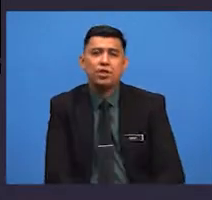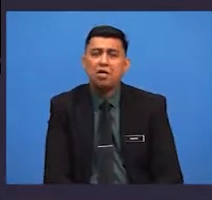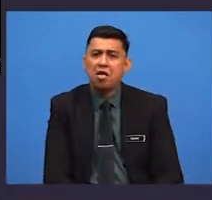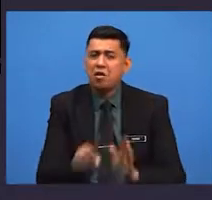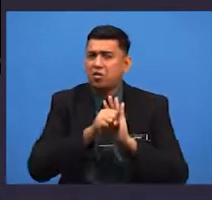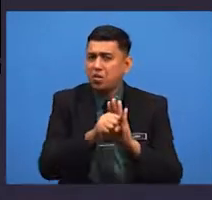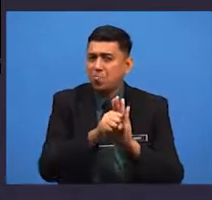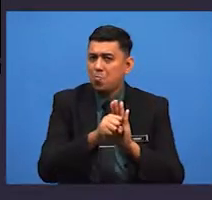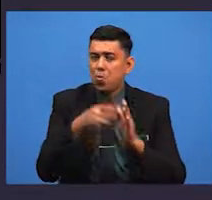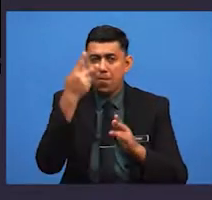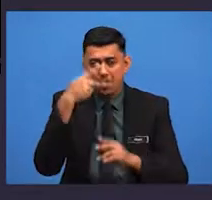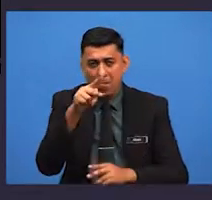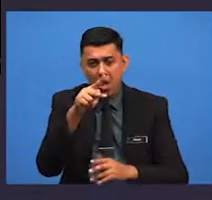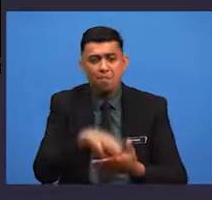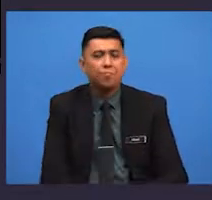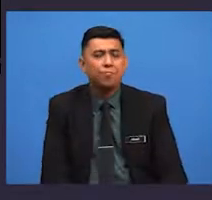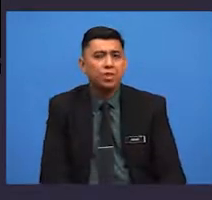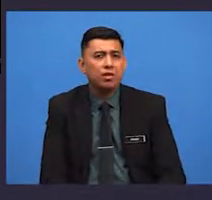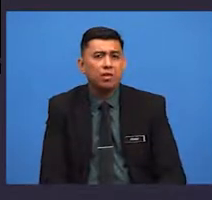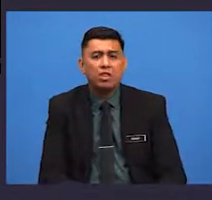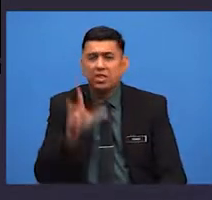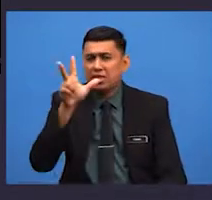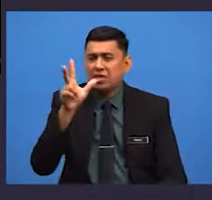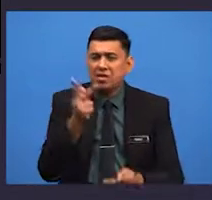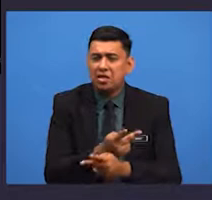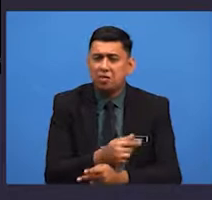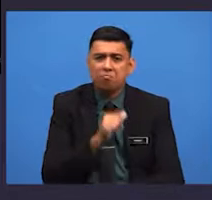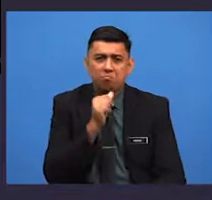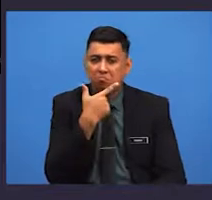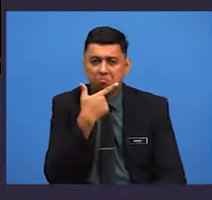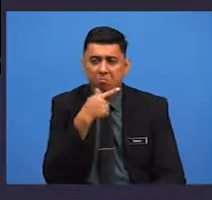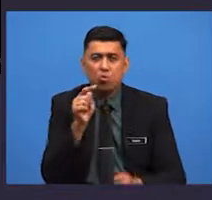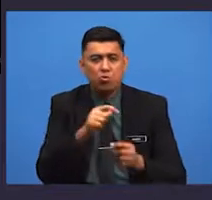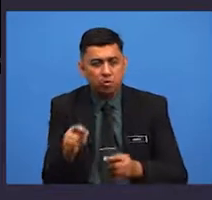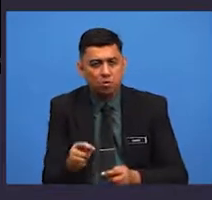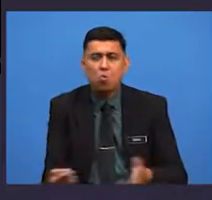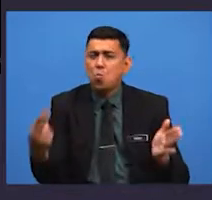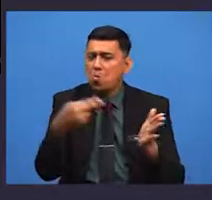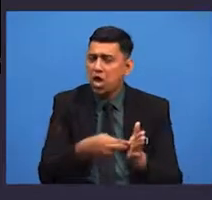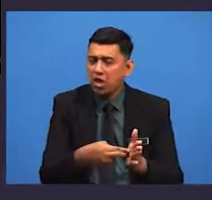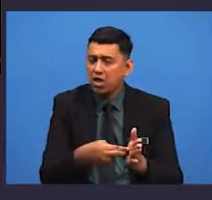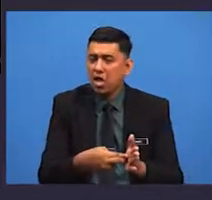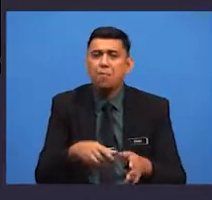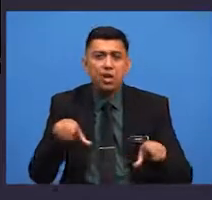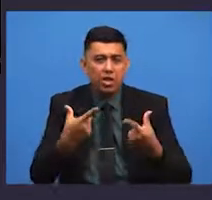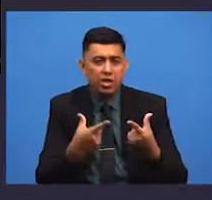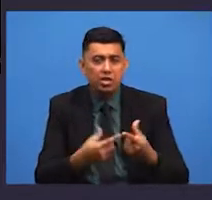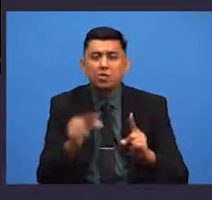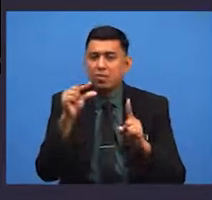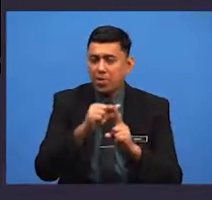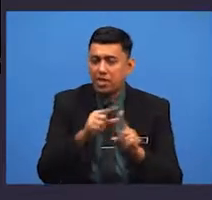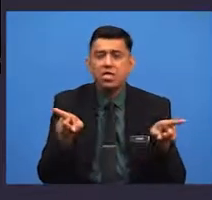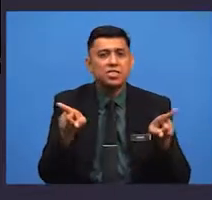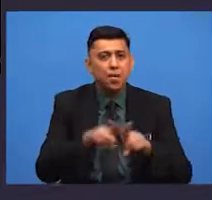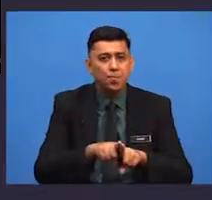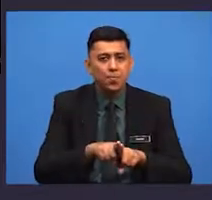paparan untuk Malaysia boleh sebanyak tiga kali. Proses ulangan berlaku kerana perkataan yang